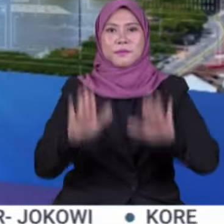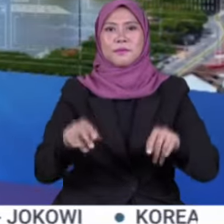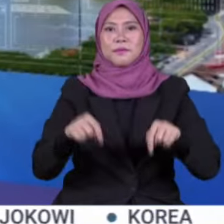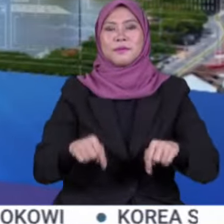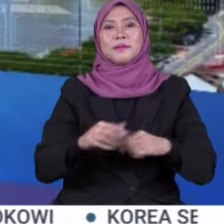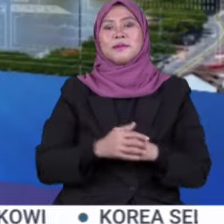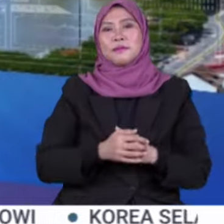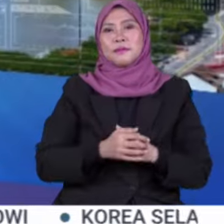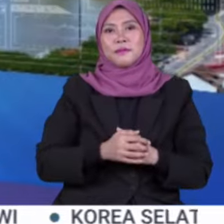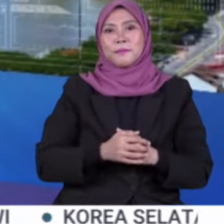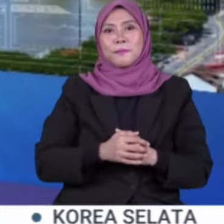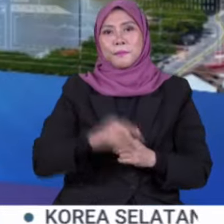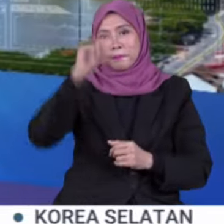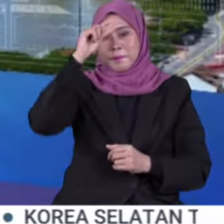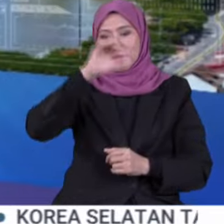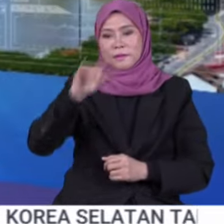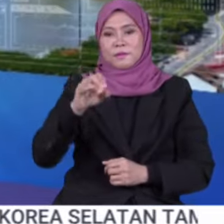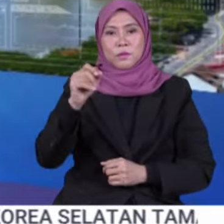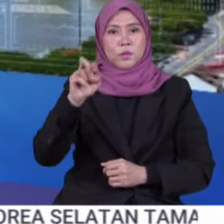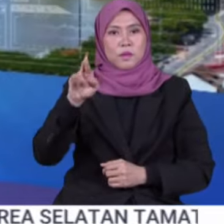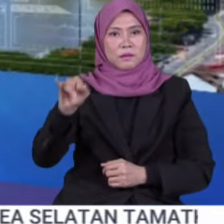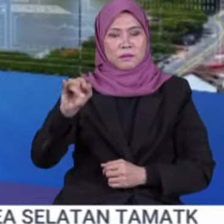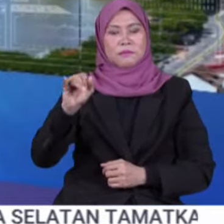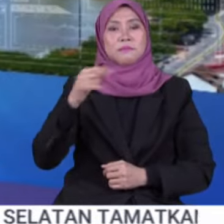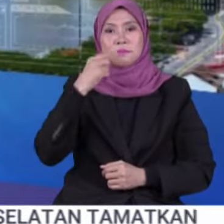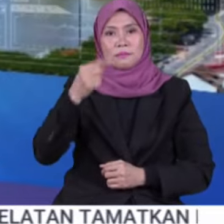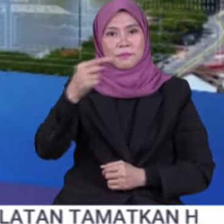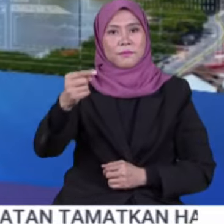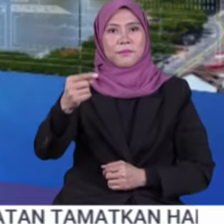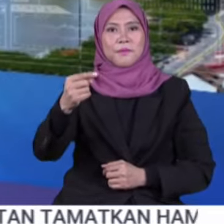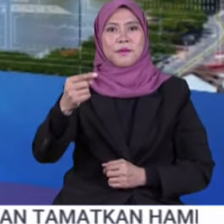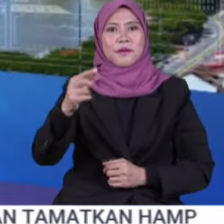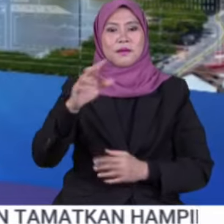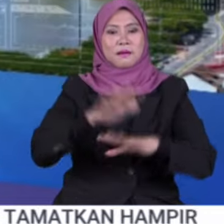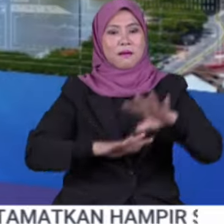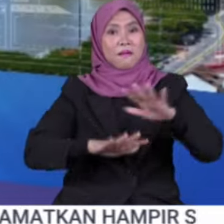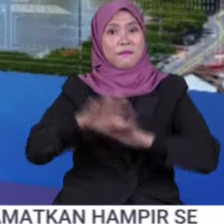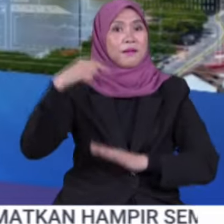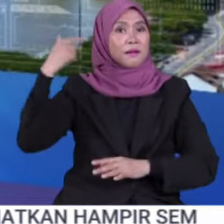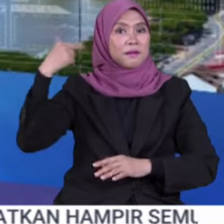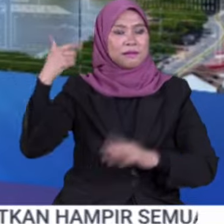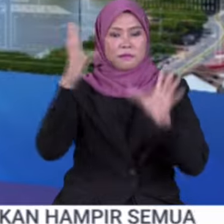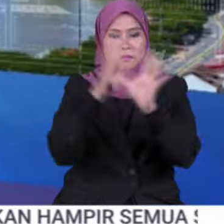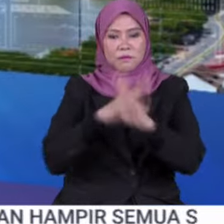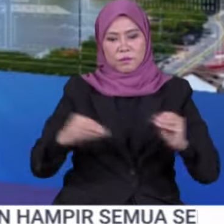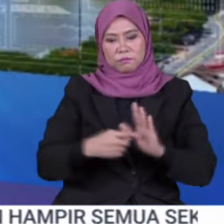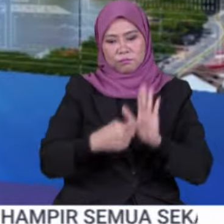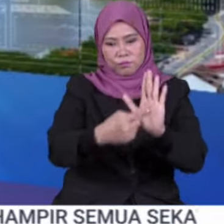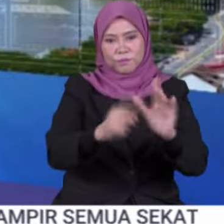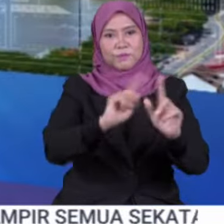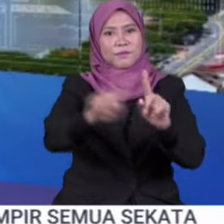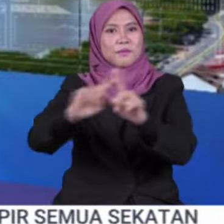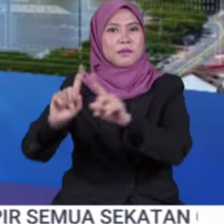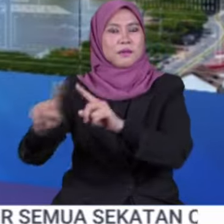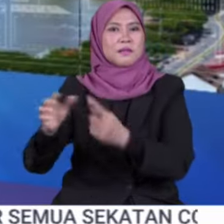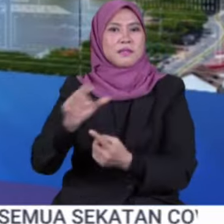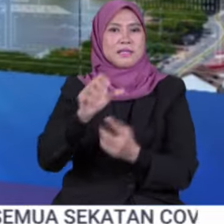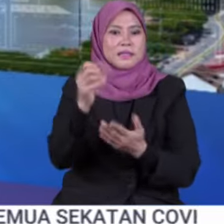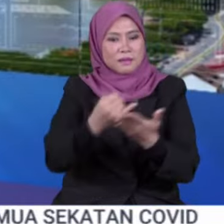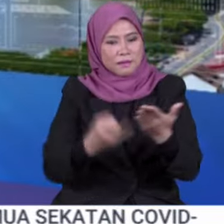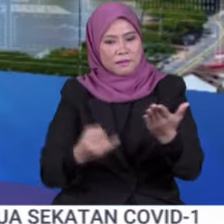Sarawak Dato' Patinggi Tan Sri Abang Johari Tun Apeng berkata, pada Minggu Craft London, Sarawak mempamerkan pelbagai keunikan seni dan budaya